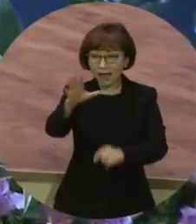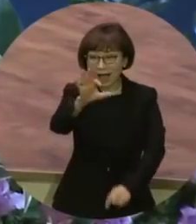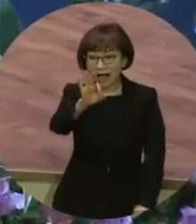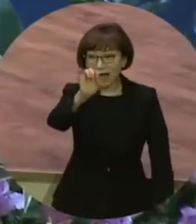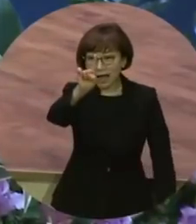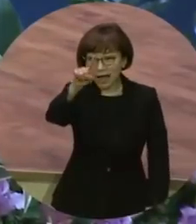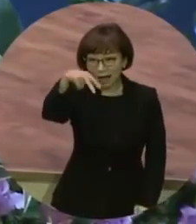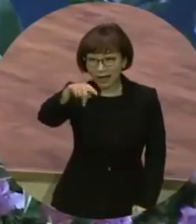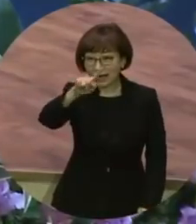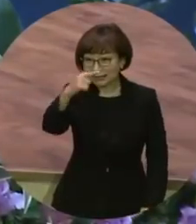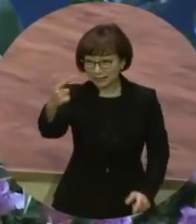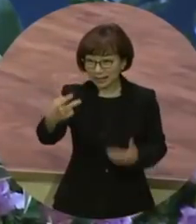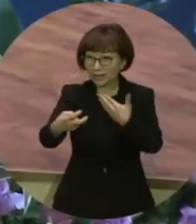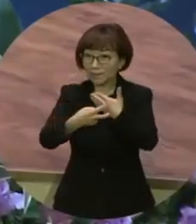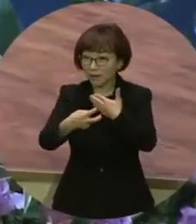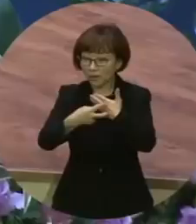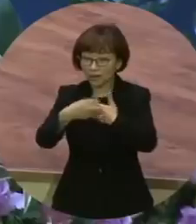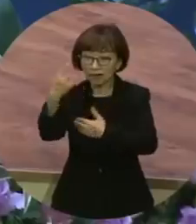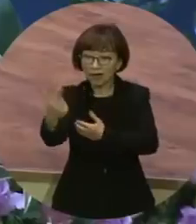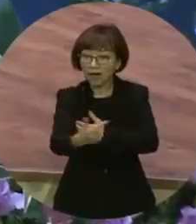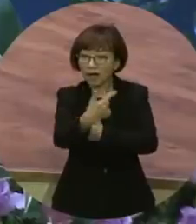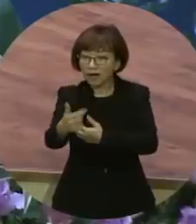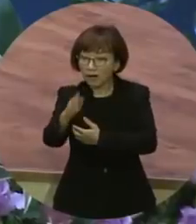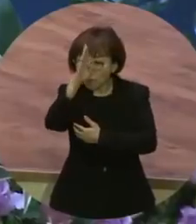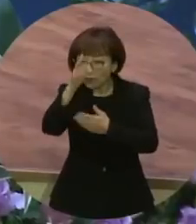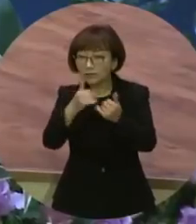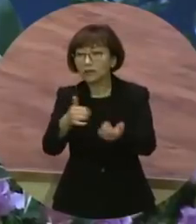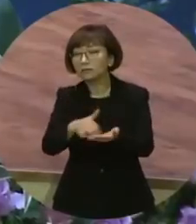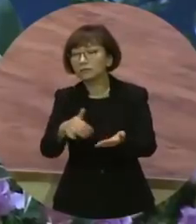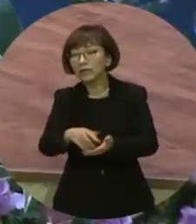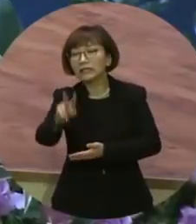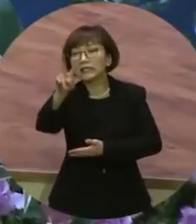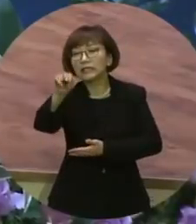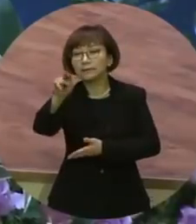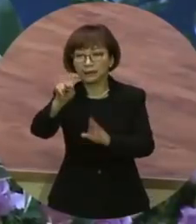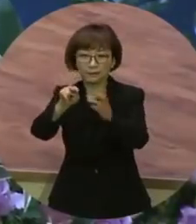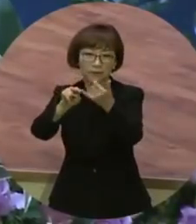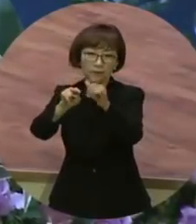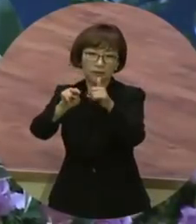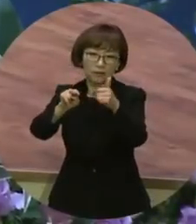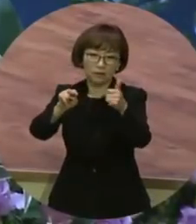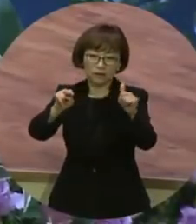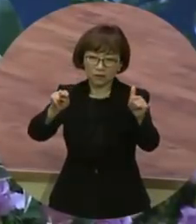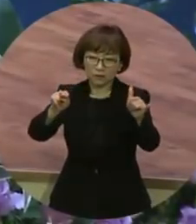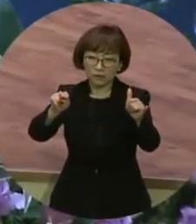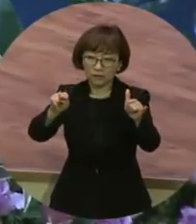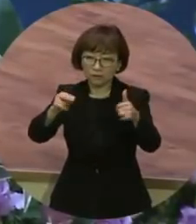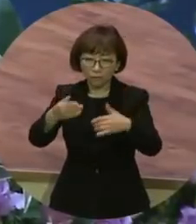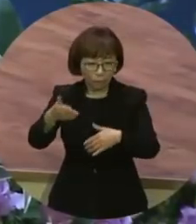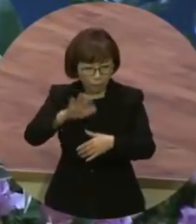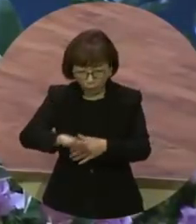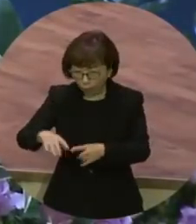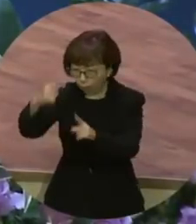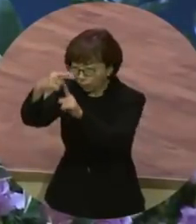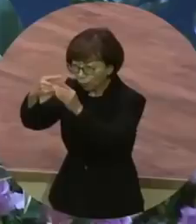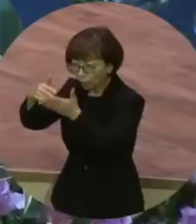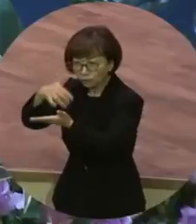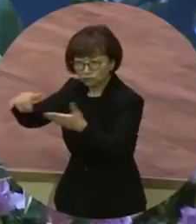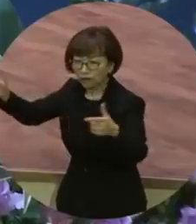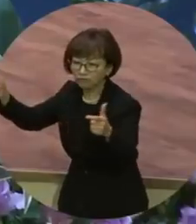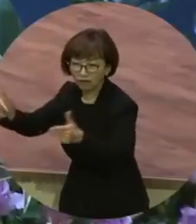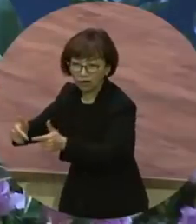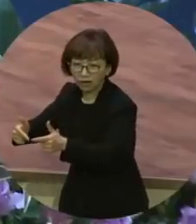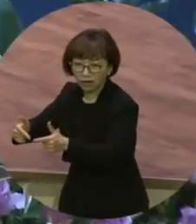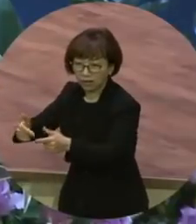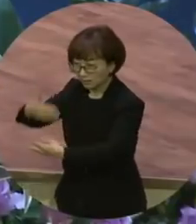환자가 간다는데 영적으로 이렇게 아픈 자들이 눈에 띄게 많은데 교회가 문을 닫는다는 건 앞뒤가 안 맞는 말이에요.